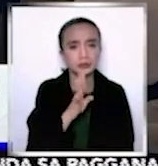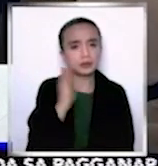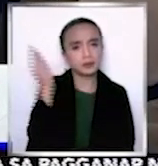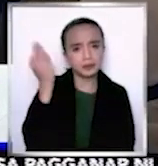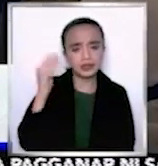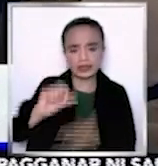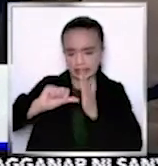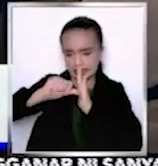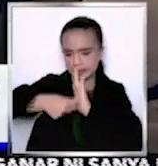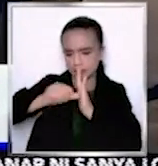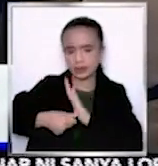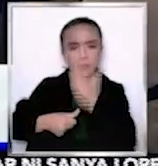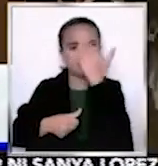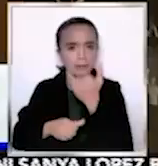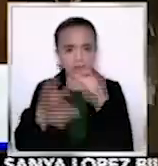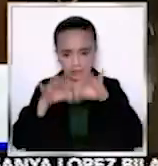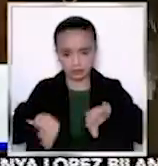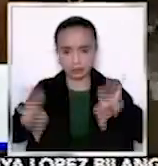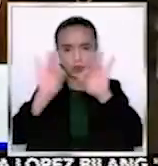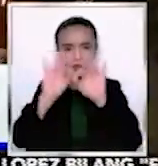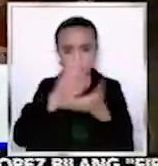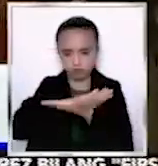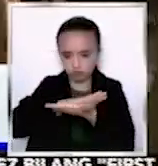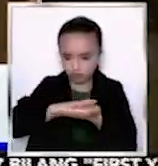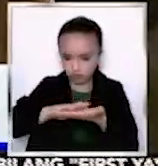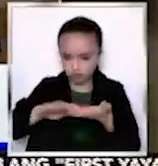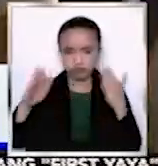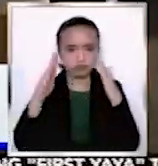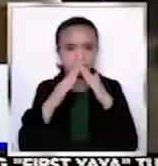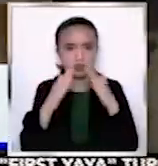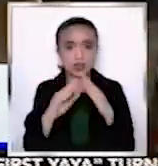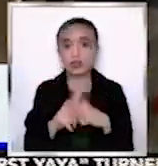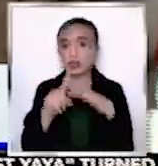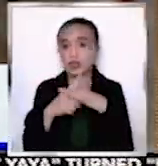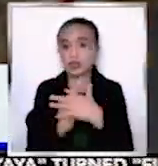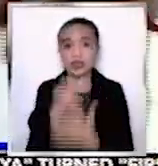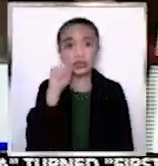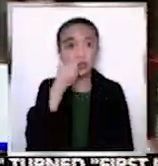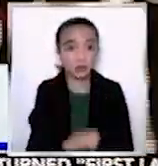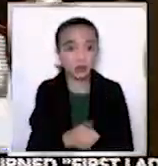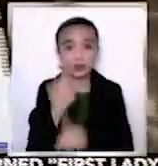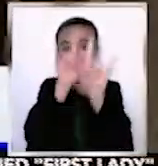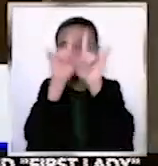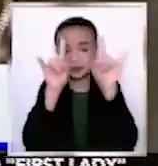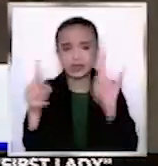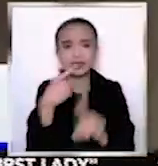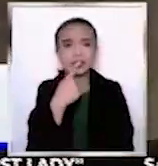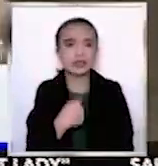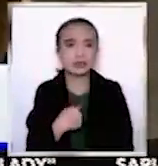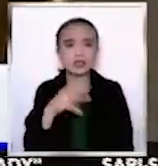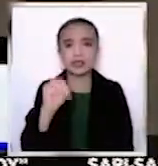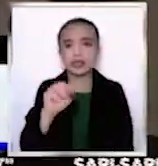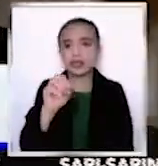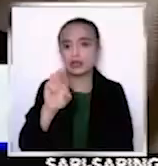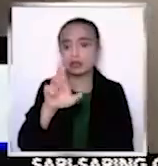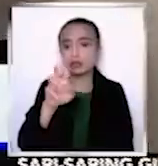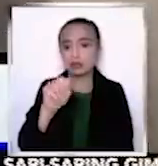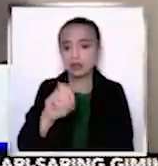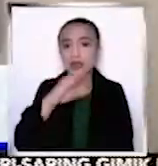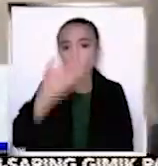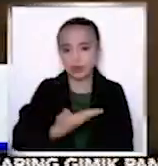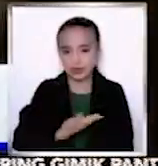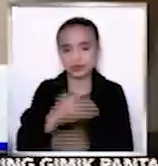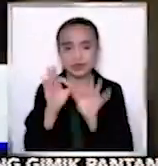kahalagahan ng may maayos na tirahan. Sa pagsisimula ng kampanya bukas, sinabi ni Moreno na welcome ang kampanya sa Maynila ang iba